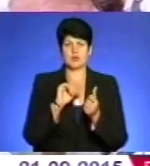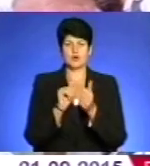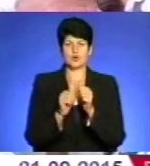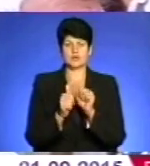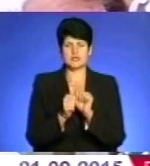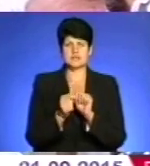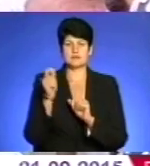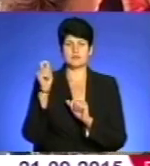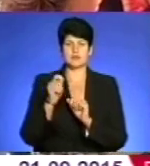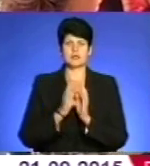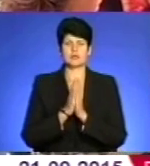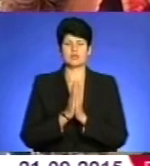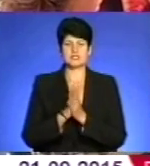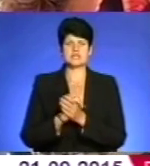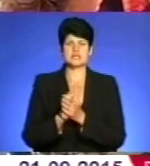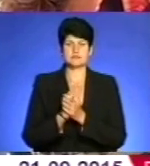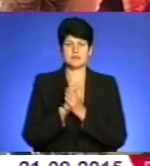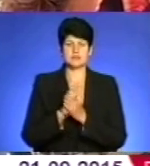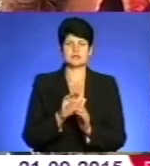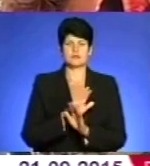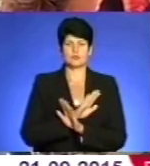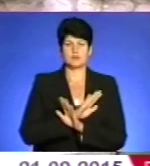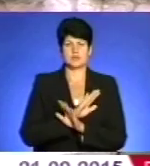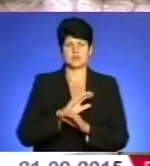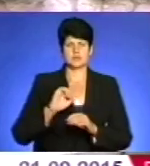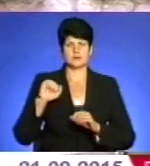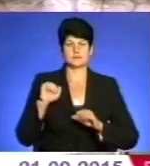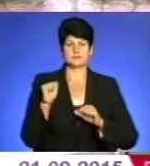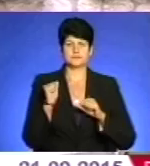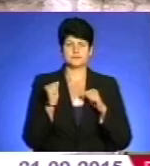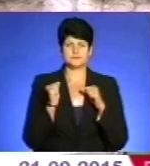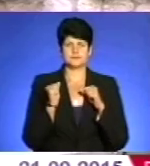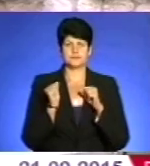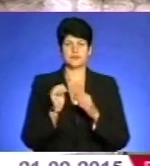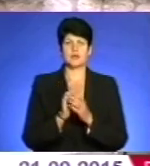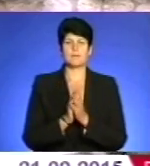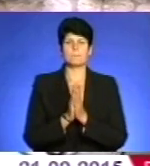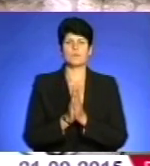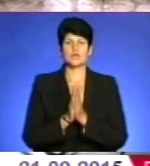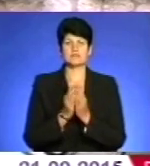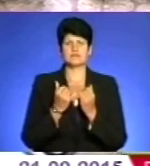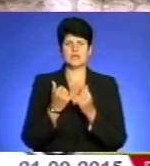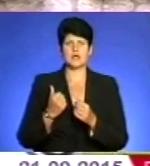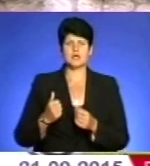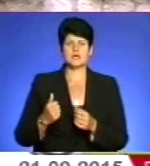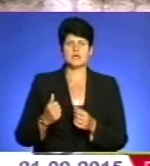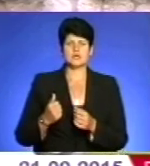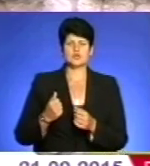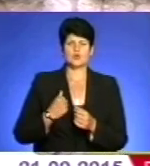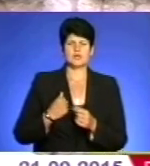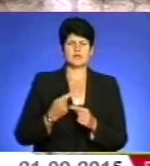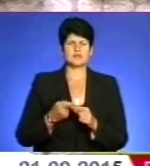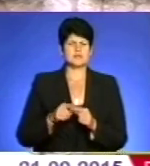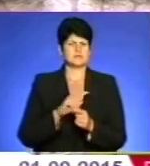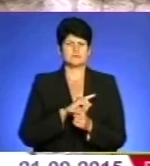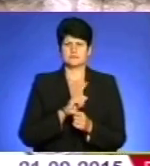приїхали молитися за мир і за полеглих братів. Молитва до солдата – це сильно, це поєднання духовності